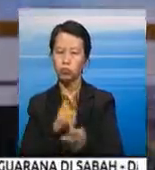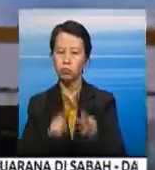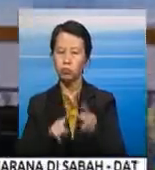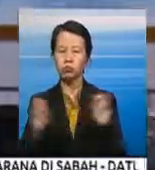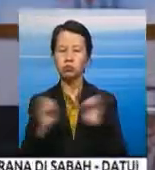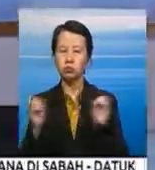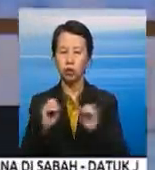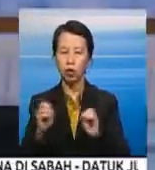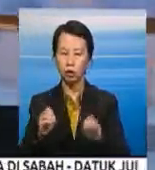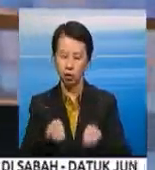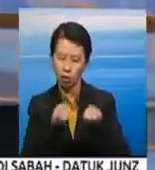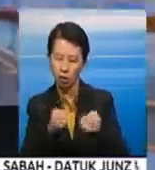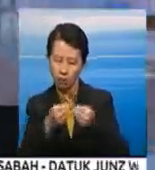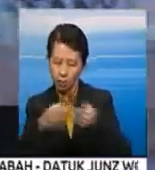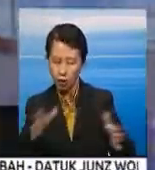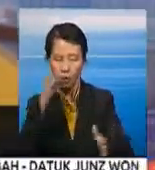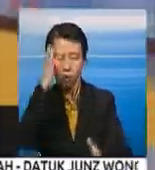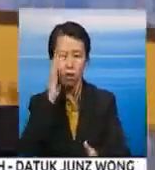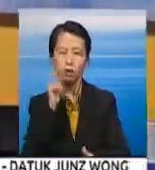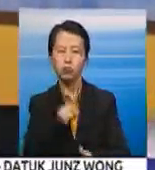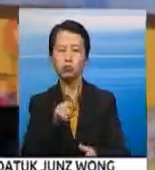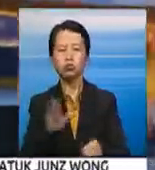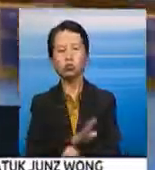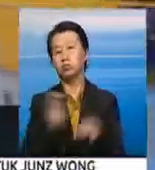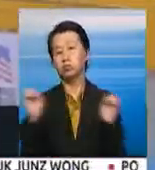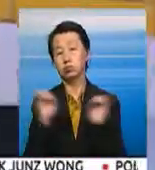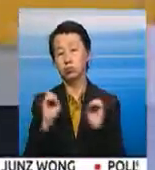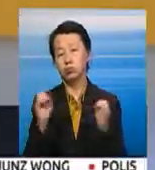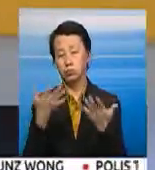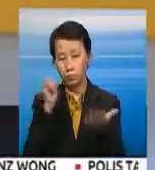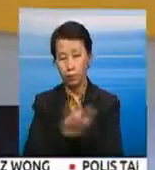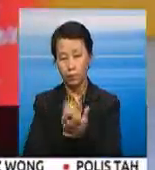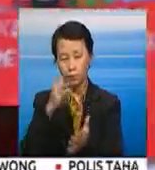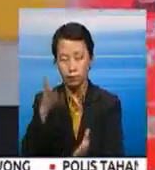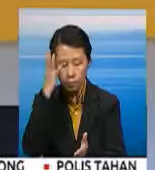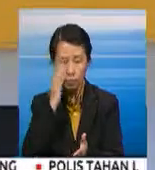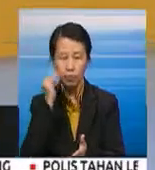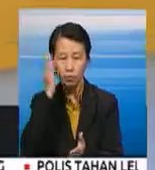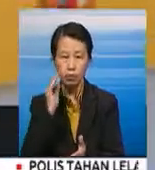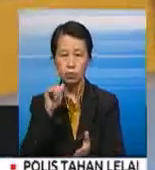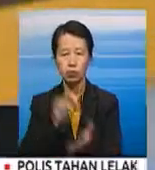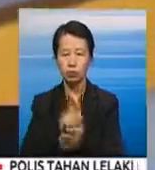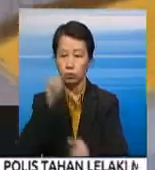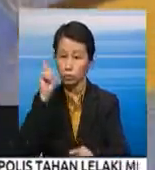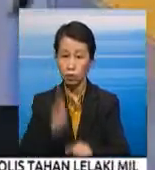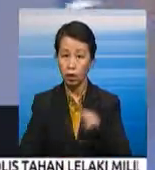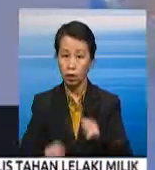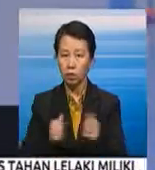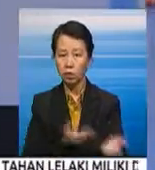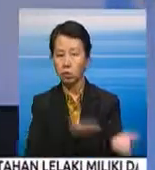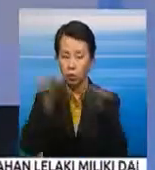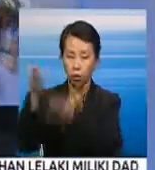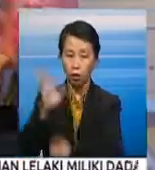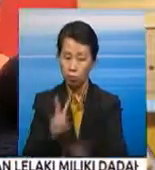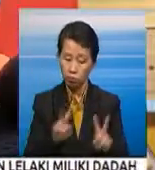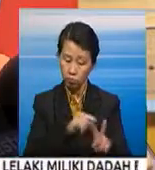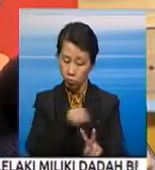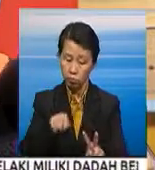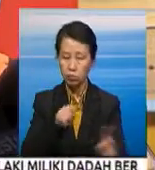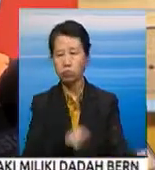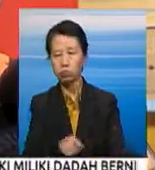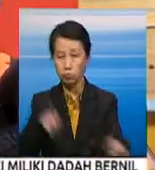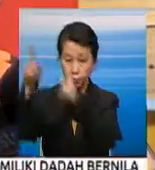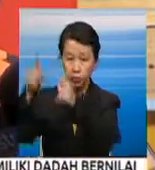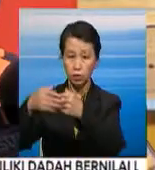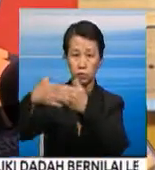tiada pendedahan kepada perlumbaan secukupnya sebagai platform menimba pengalaman tidak mampu membawa mereka untuk pergi